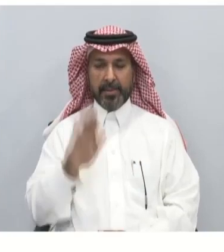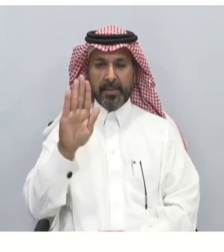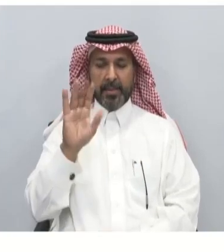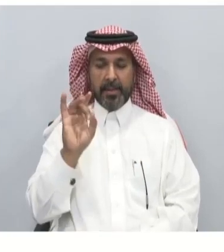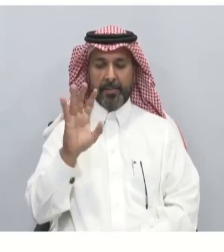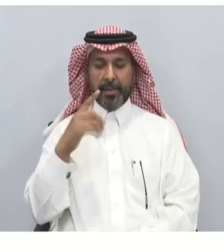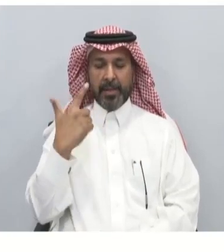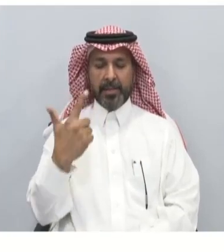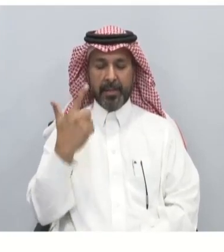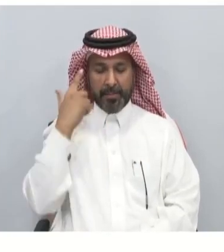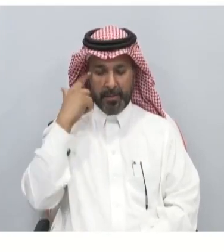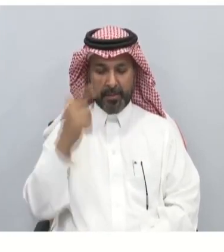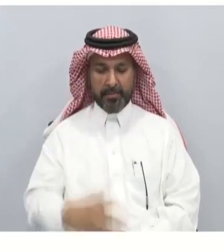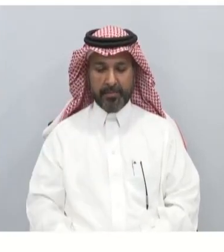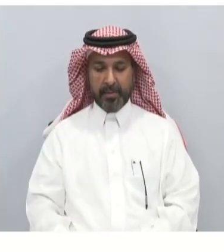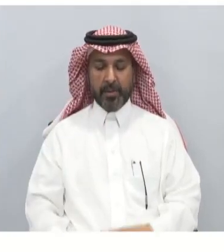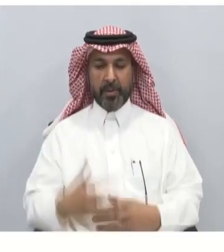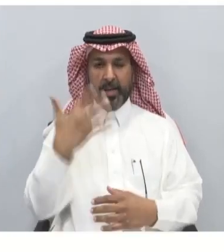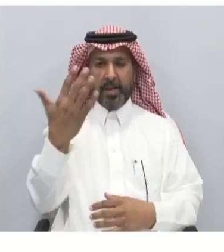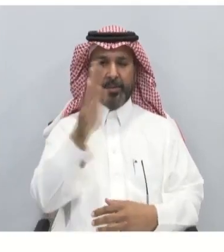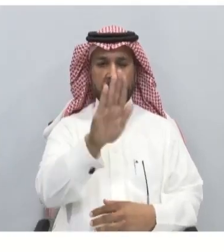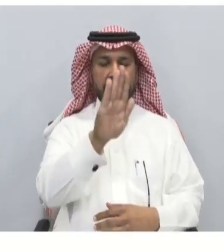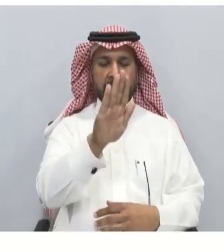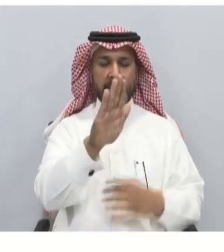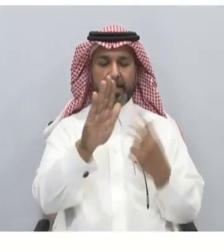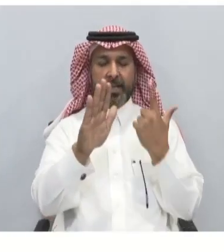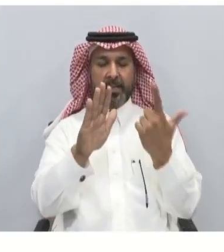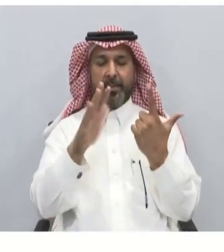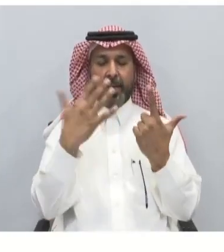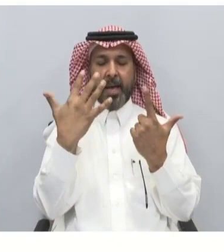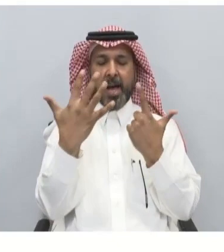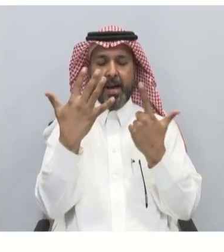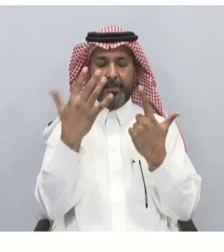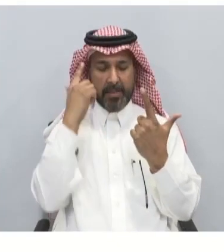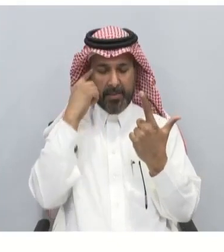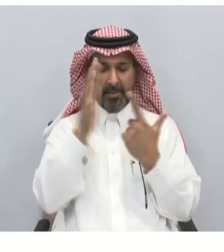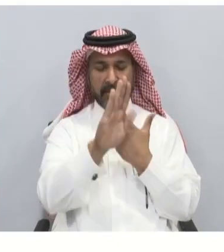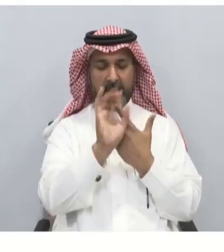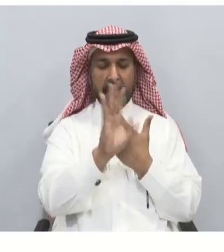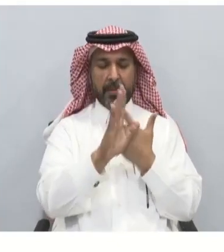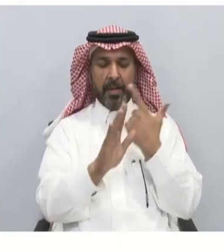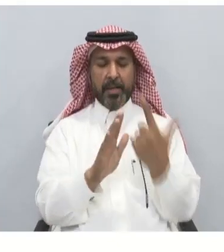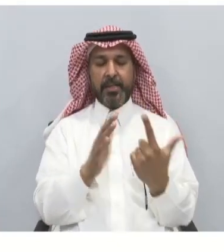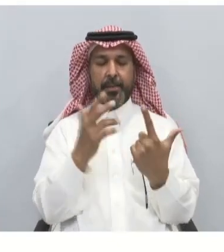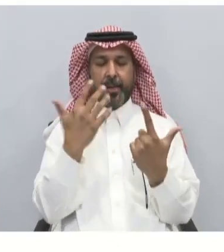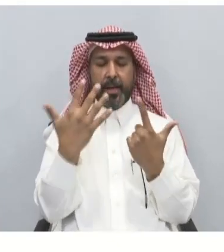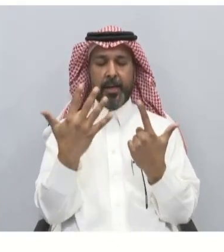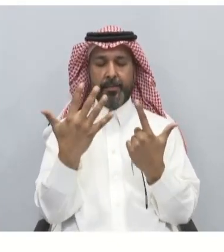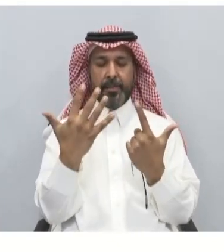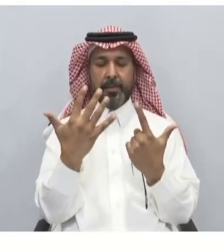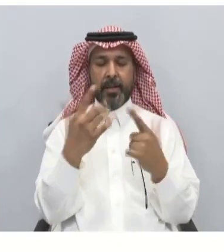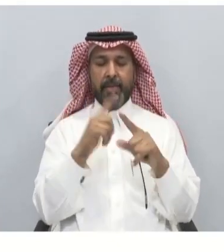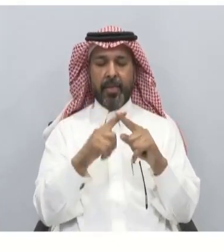أحط بدالها سبعة، دالة سبعة وخمسة س، راح أشيل أيضا س اللي هنا أحط بدالها سبعة، راح يعطيني